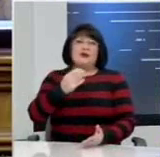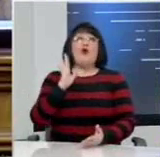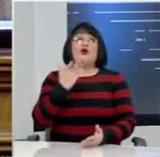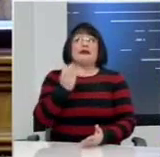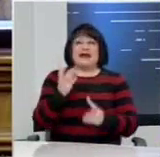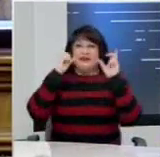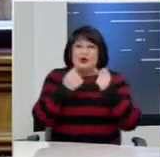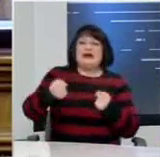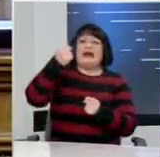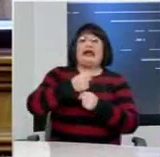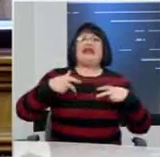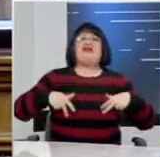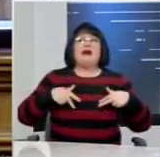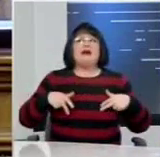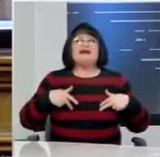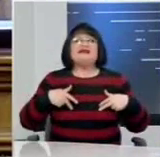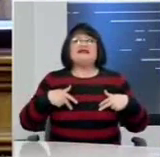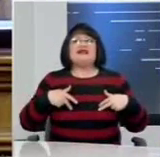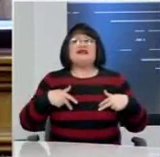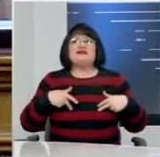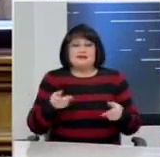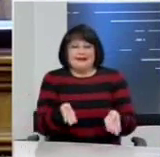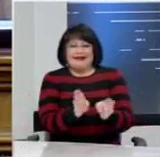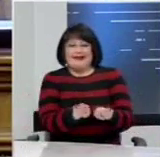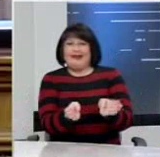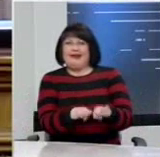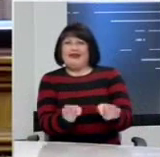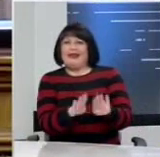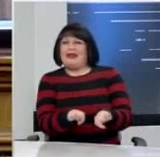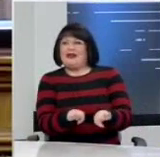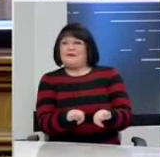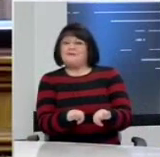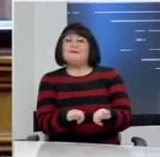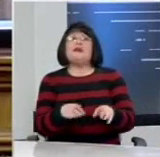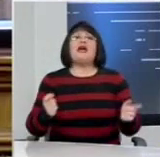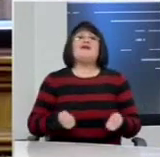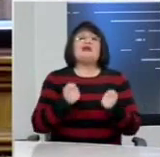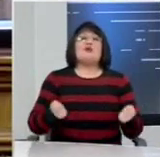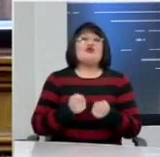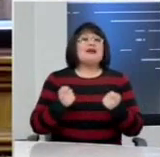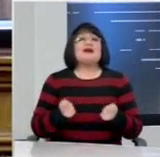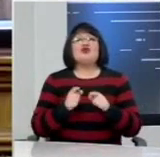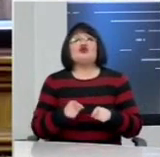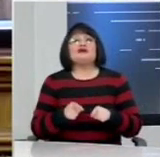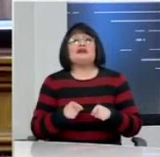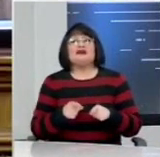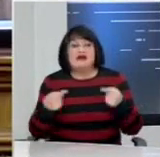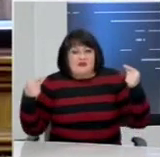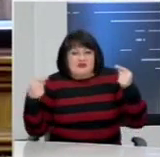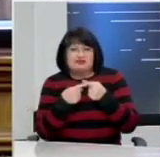διακυβέρνηση, άρχισαν να κρύβουν κάτω από το χαλί τα γεγονότα, τις εξελίξεις, την